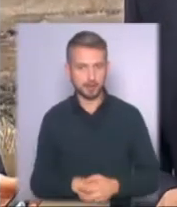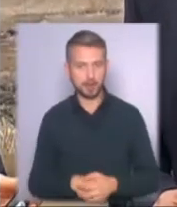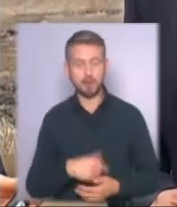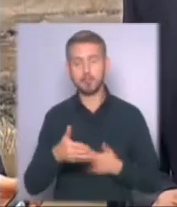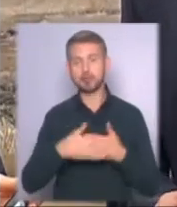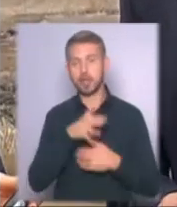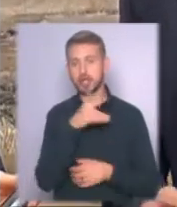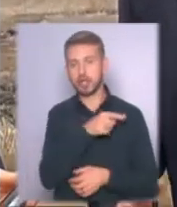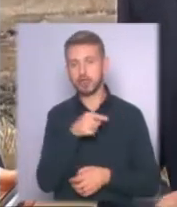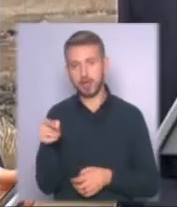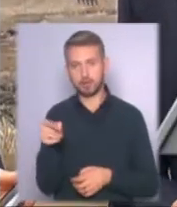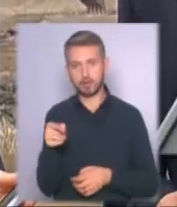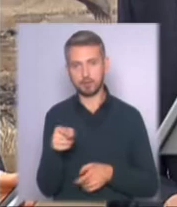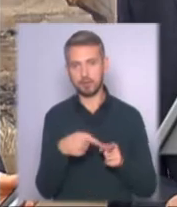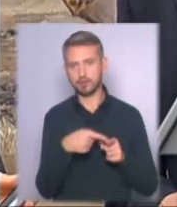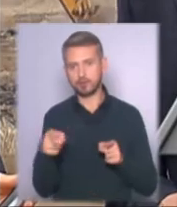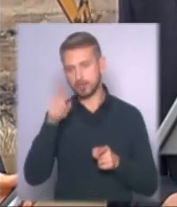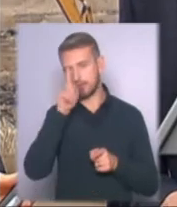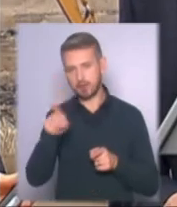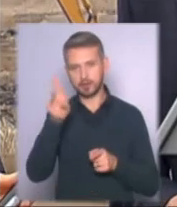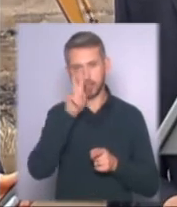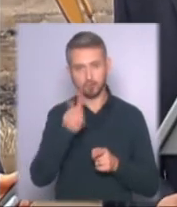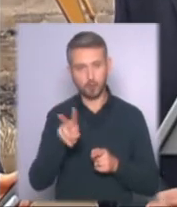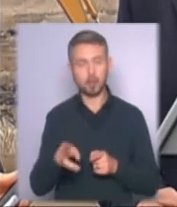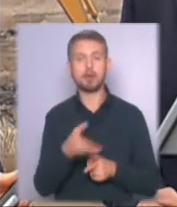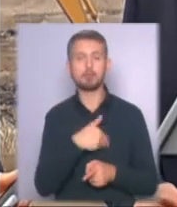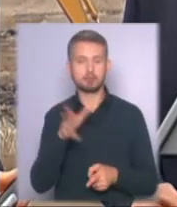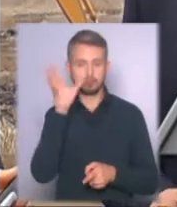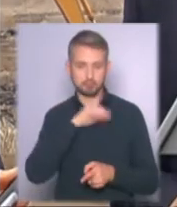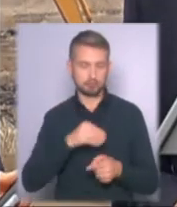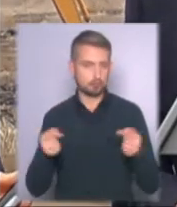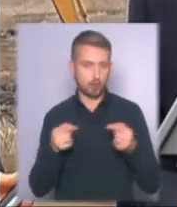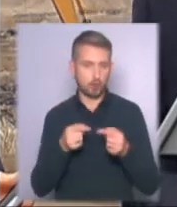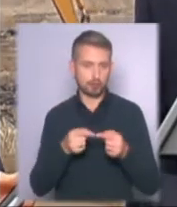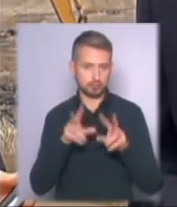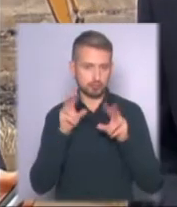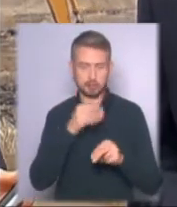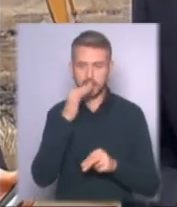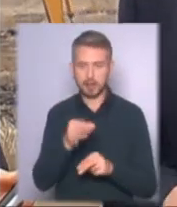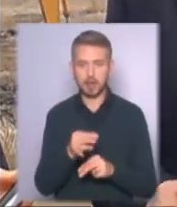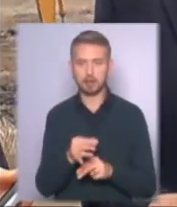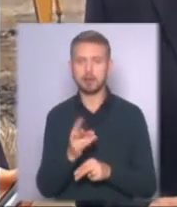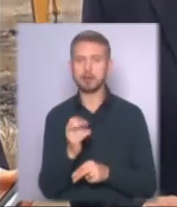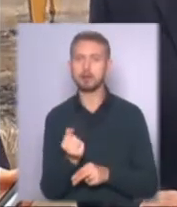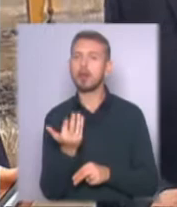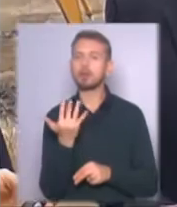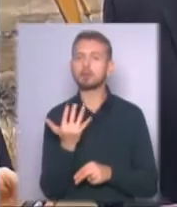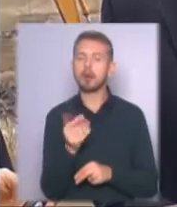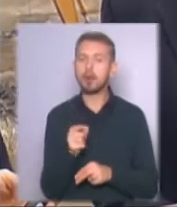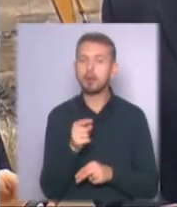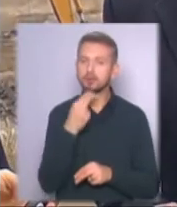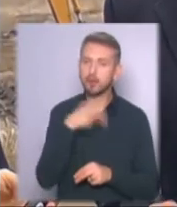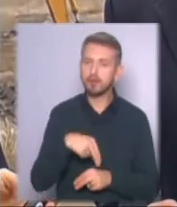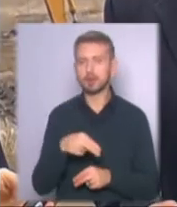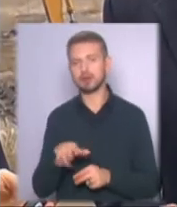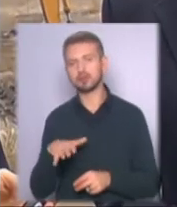время, в течение месяца-двух, мы сможем уже с точной гарантией сказать, насколько эти испытания эффективны.